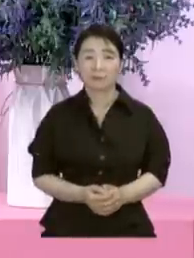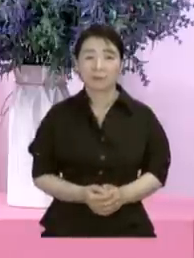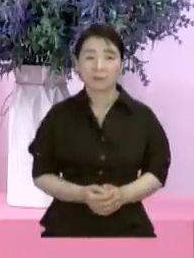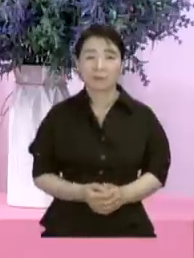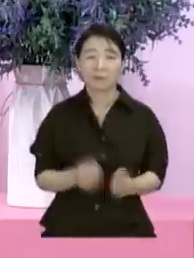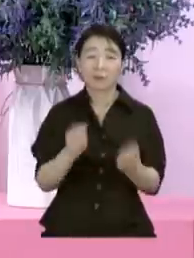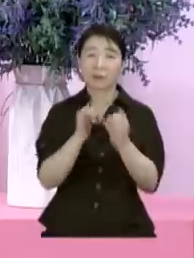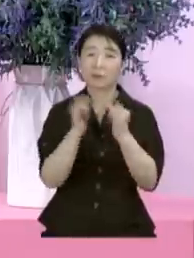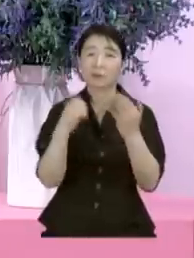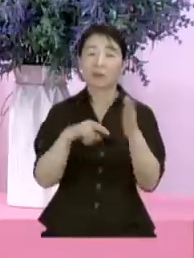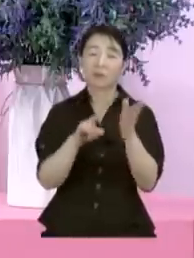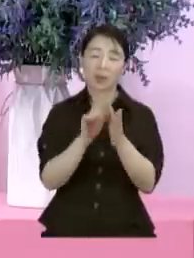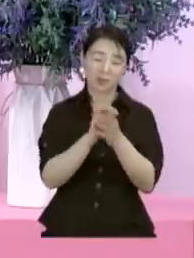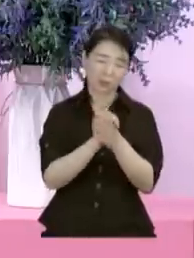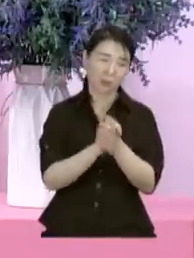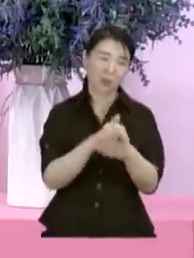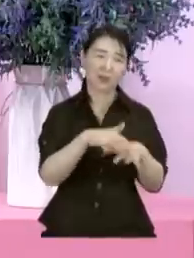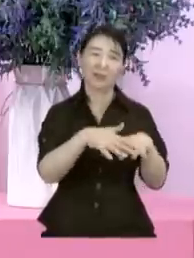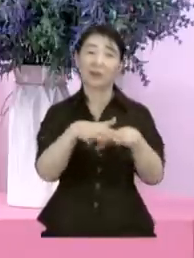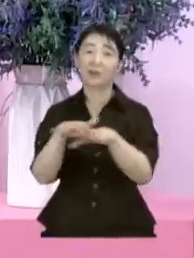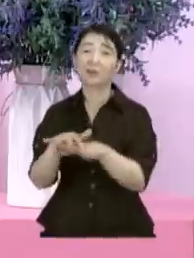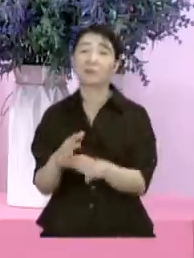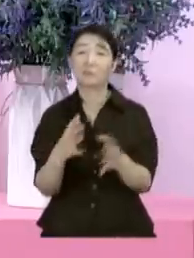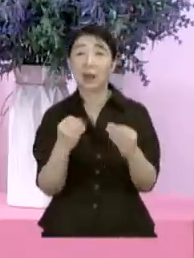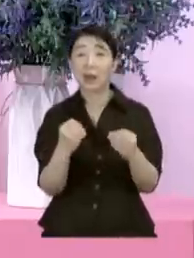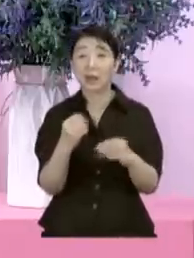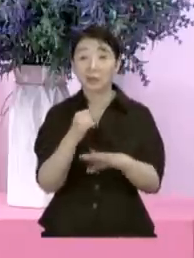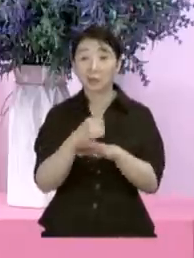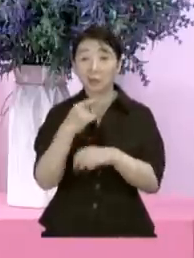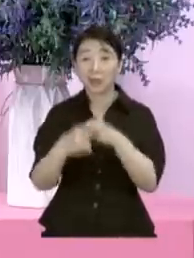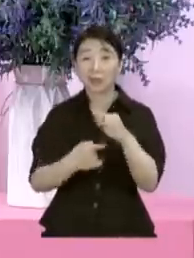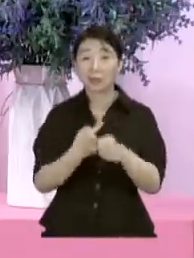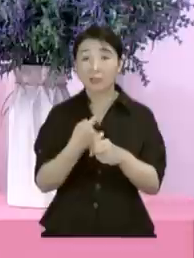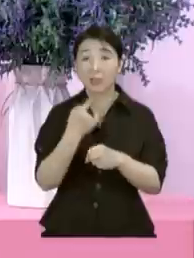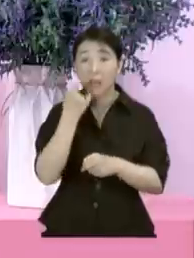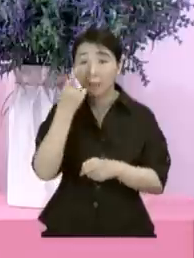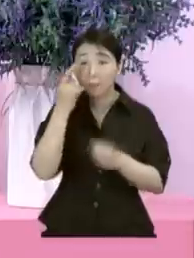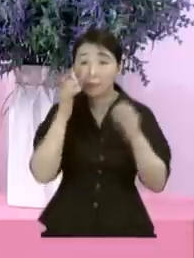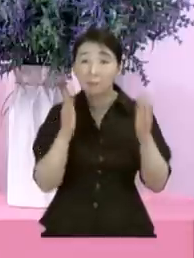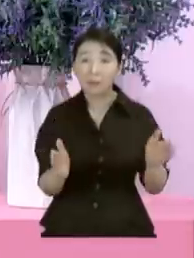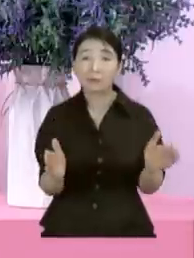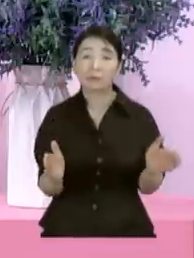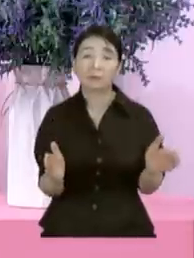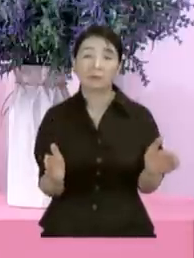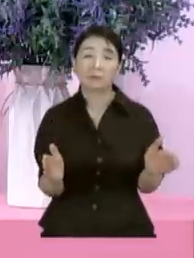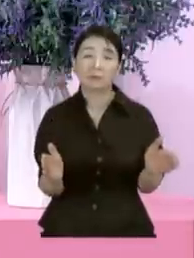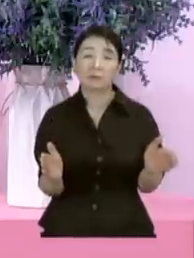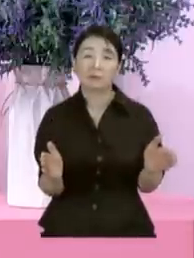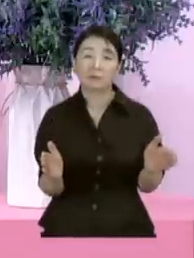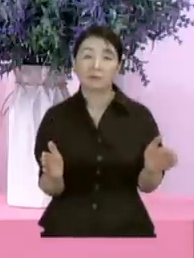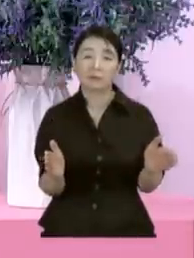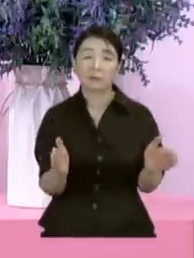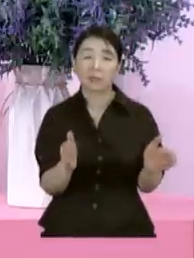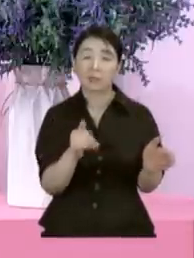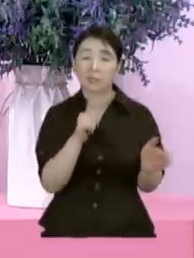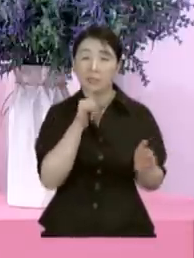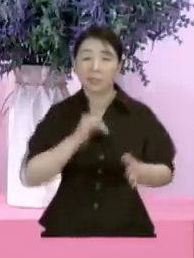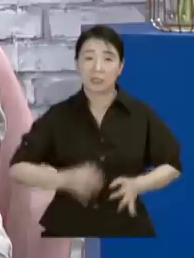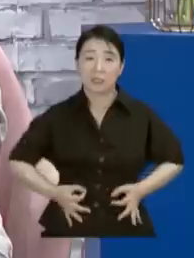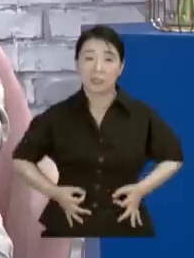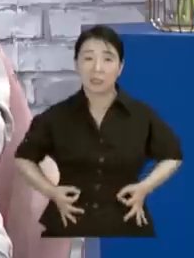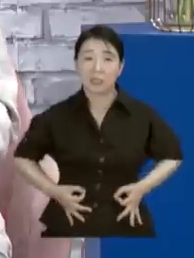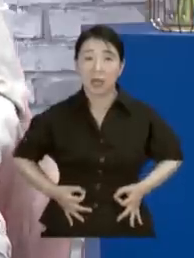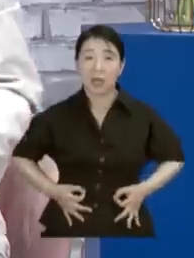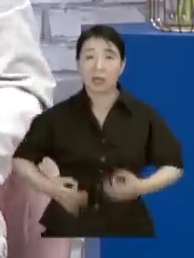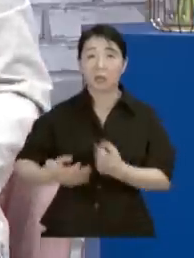많아요. 그래서 기도를 하고 왔는데 한 달 만에 예. 한 달 만에 한 달 만에 예. 신장 이식 공여자가 나온